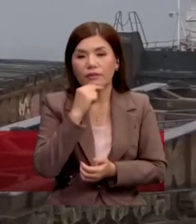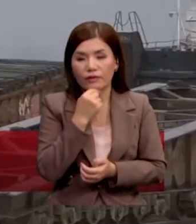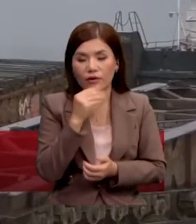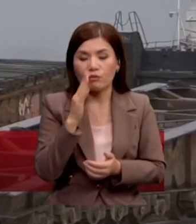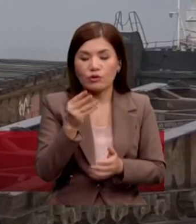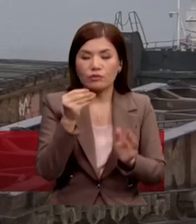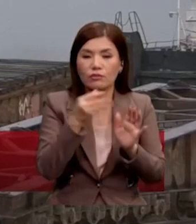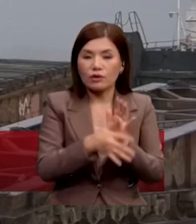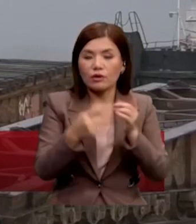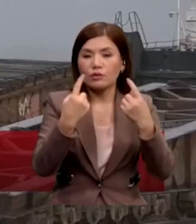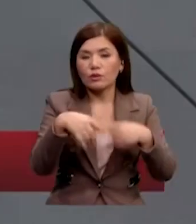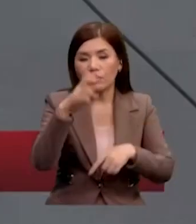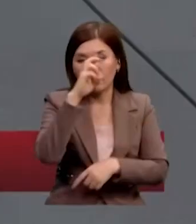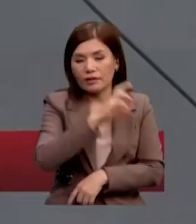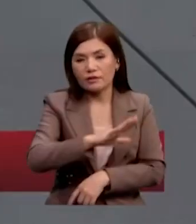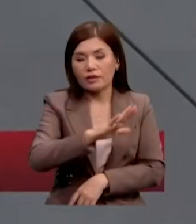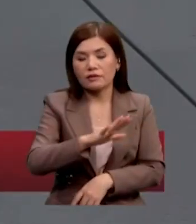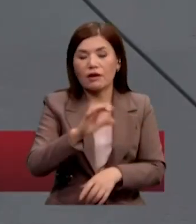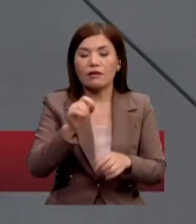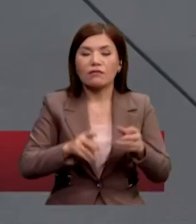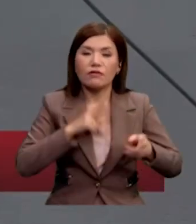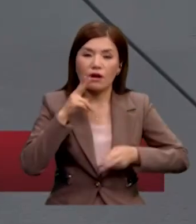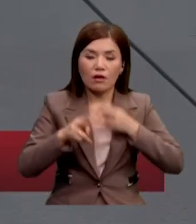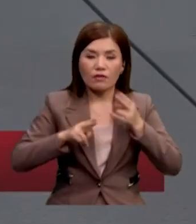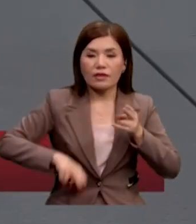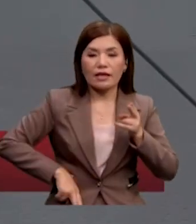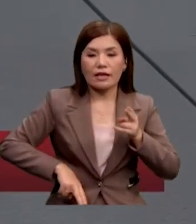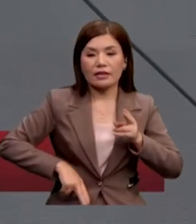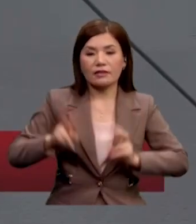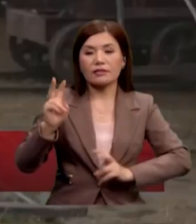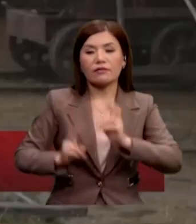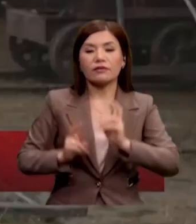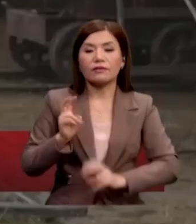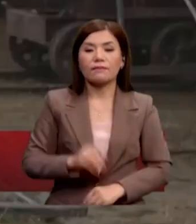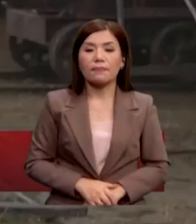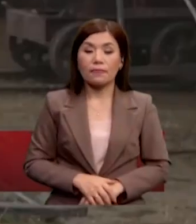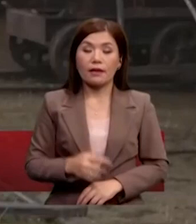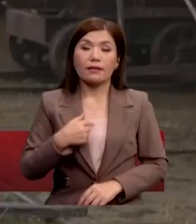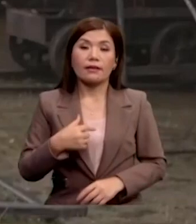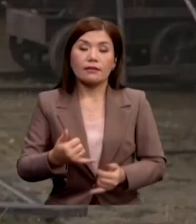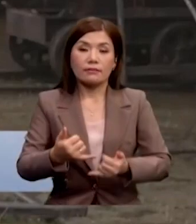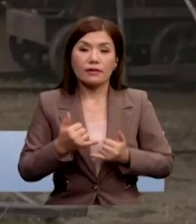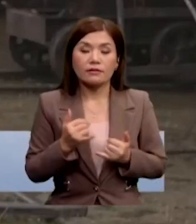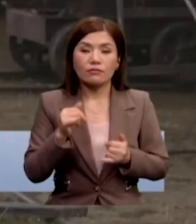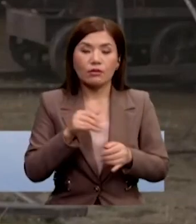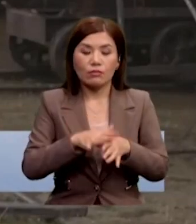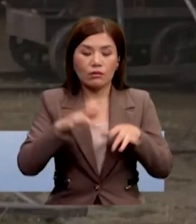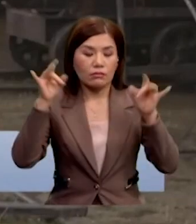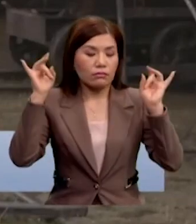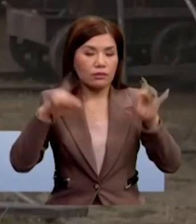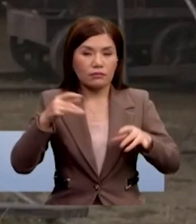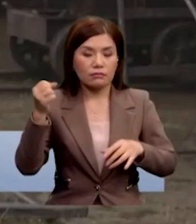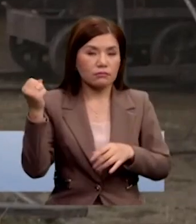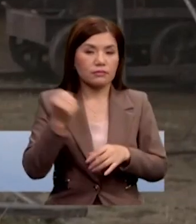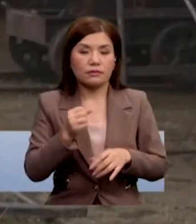будут утекать в другое государство, возмущается директор предприятия. Для нас это было, конечно, полная неожиданность. Это